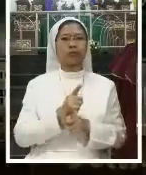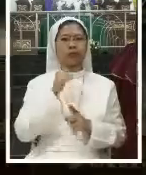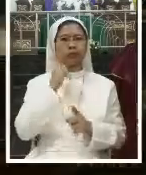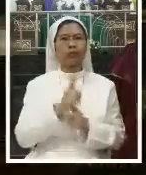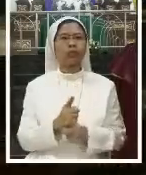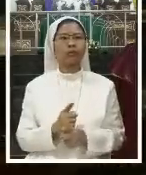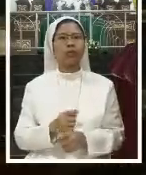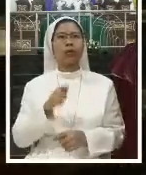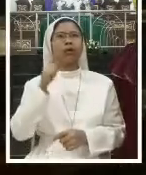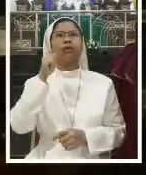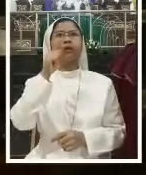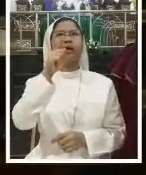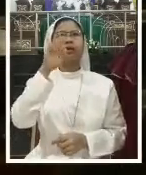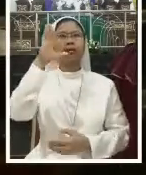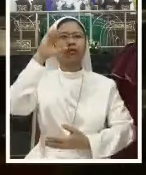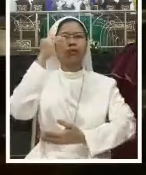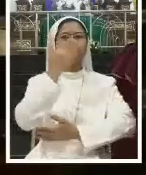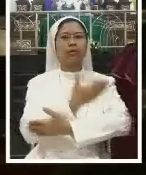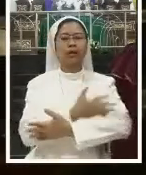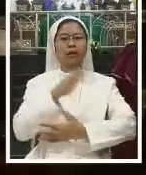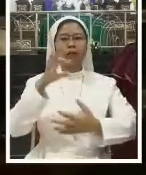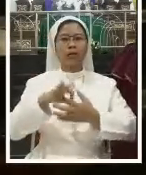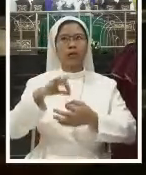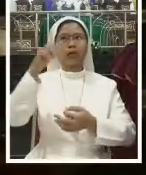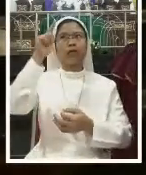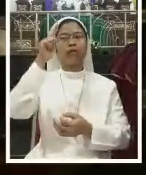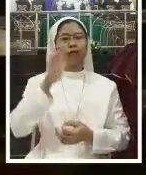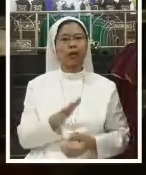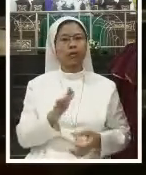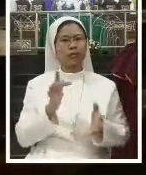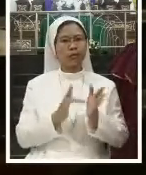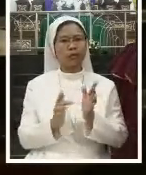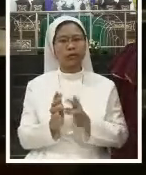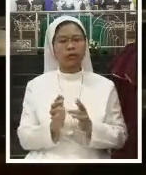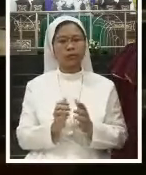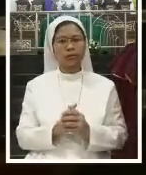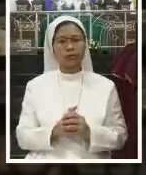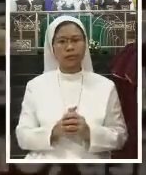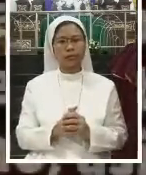Totoo, aki ini kan Diyos.